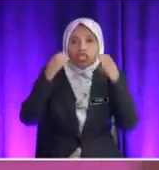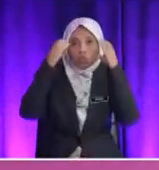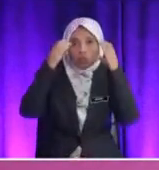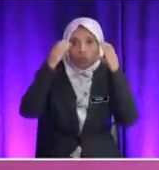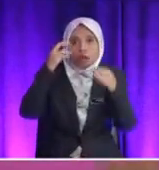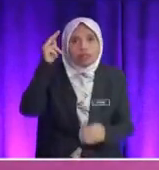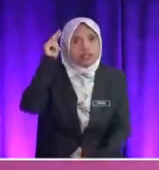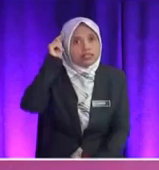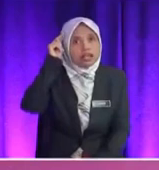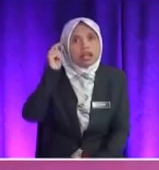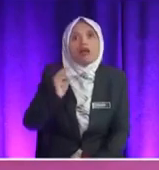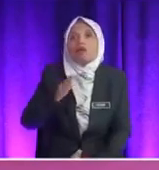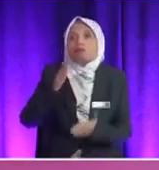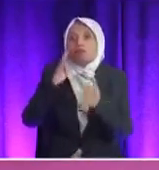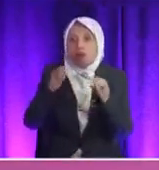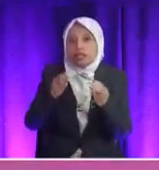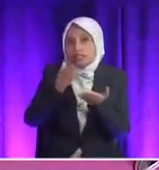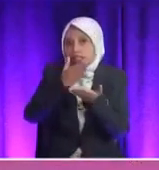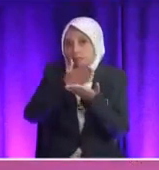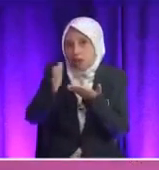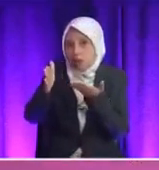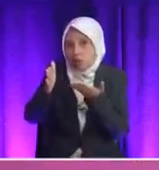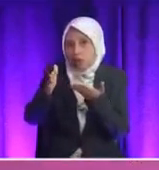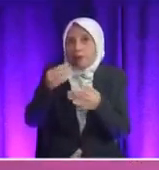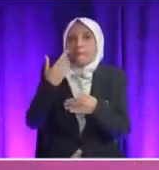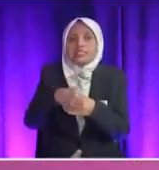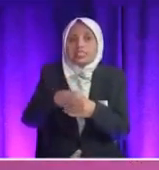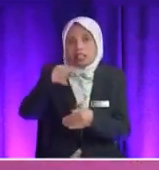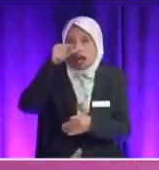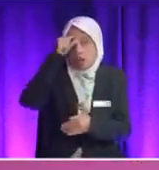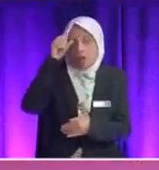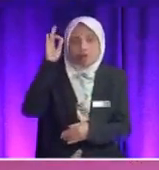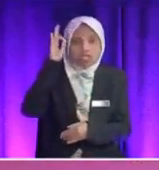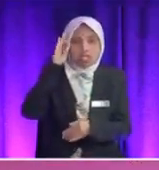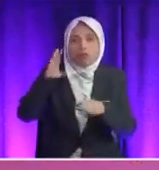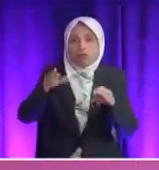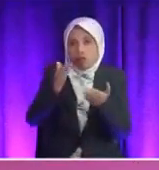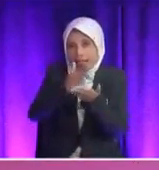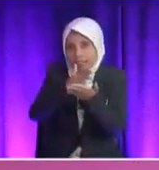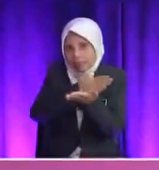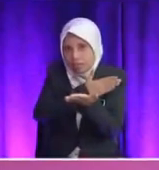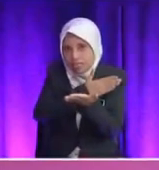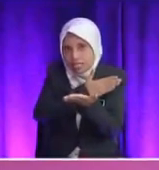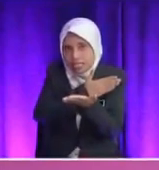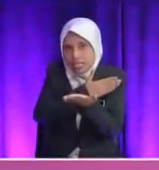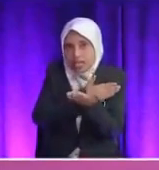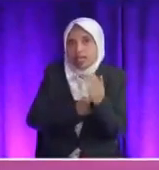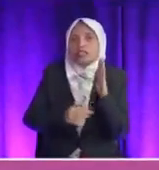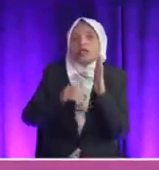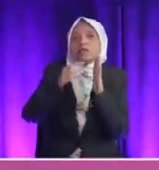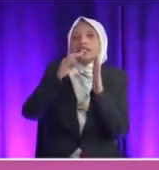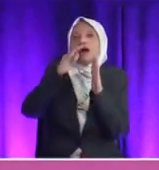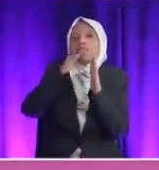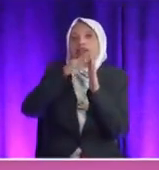nescology visible body oke oke bye atas ke bawah